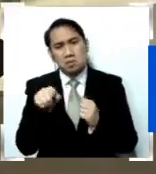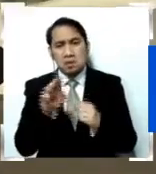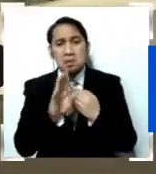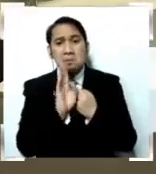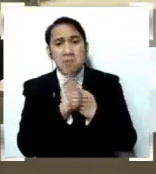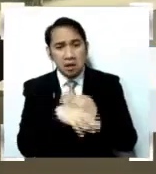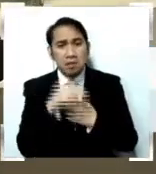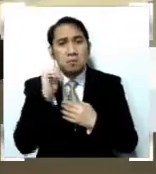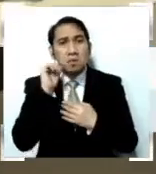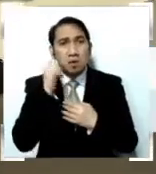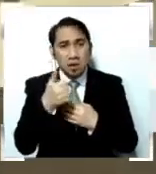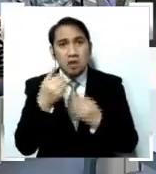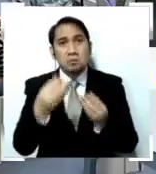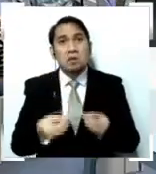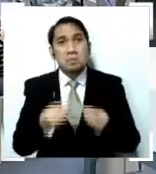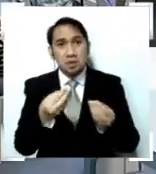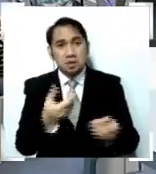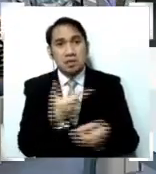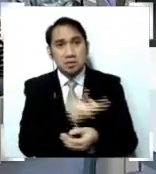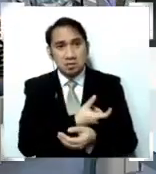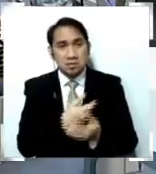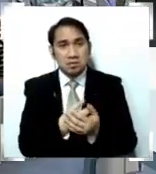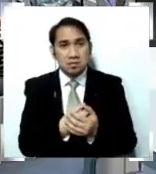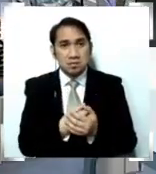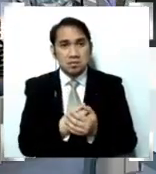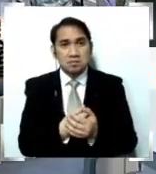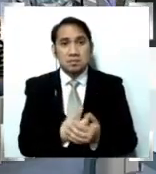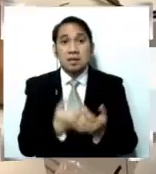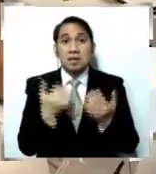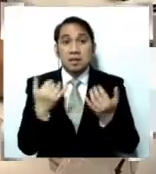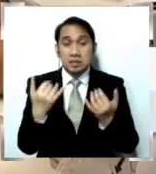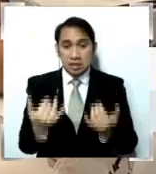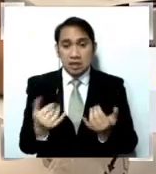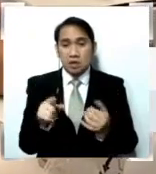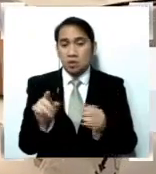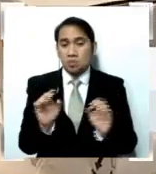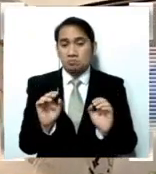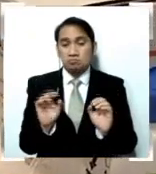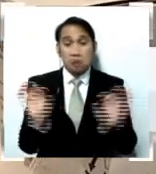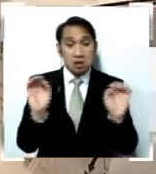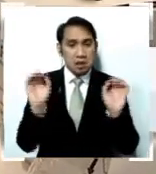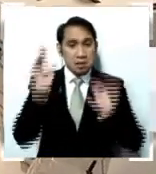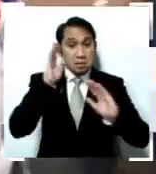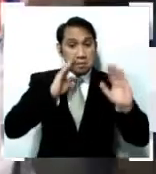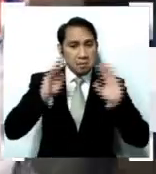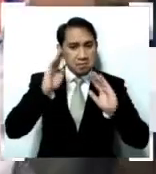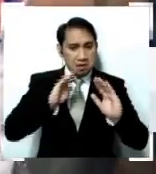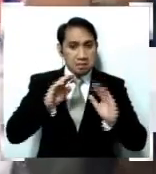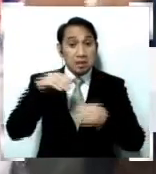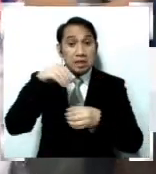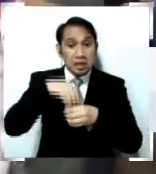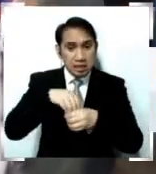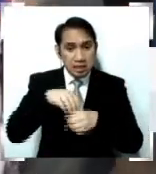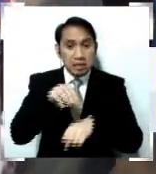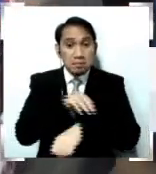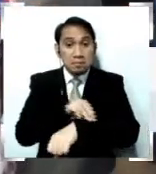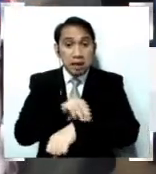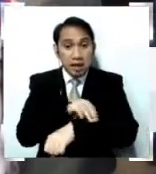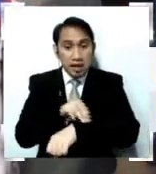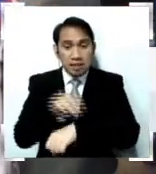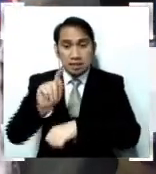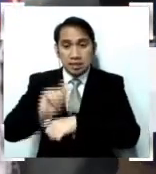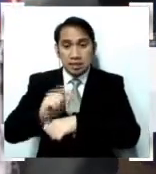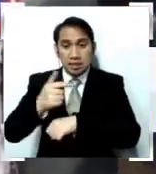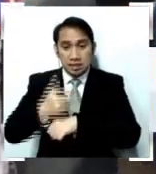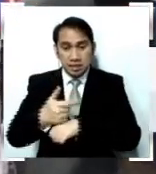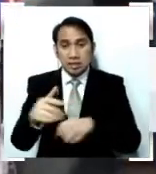ay mabigyan ng bakuna. Wala namang katulad na aberya sa pagbabakuna sa Makati at Taguig, gayon din sa Santa Ana Hospital sa